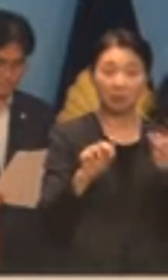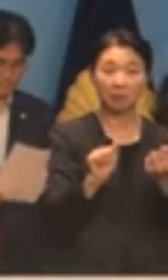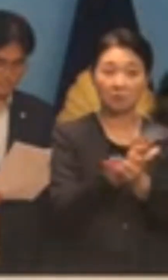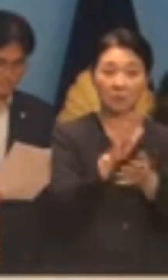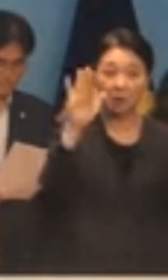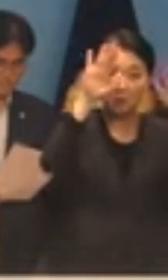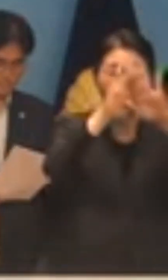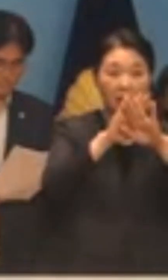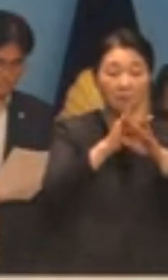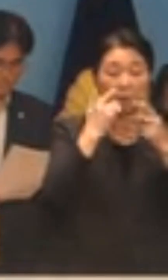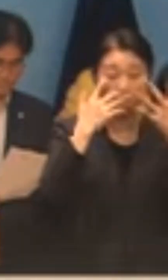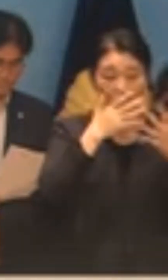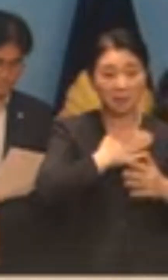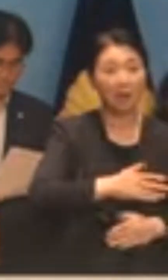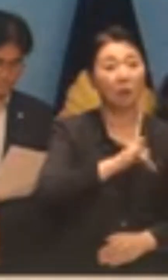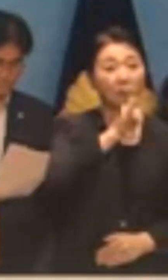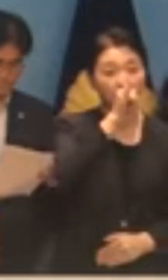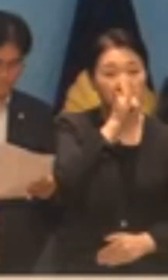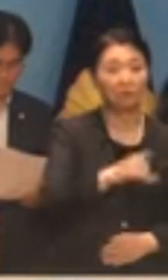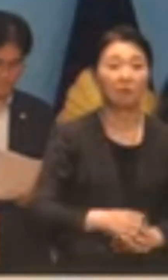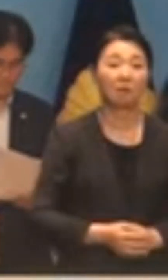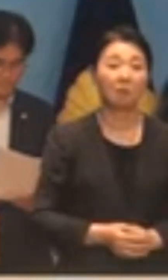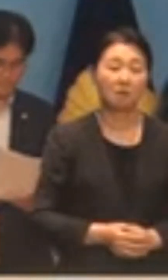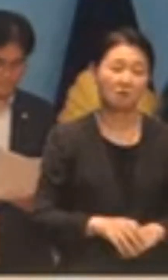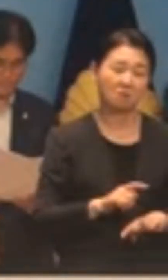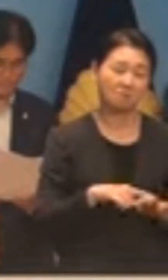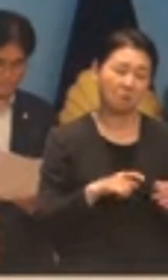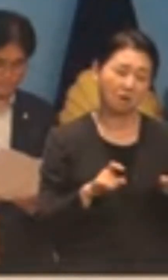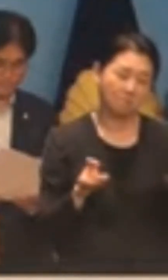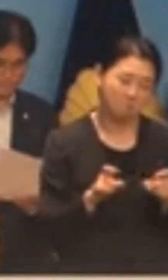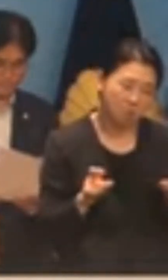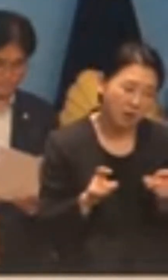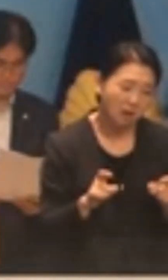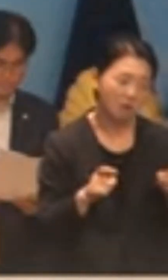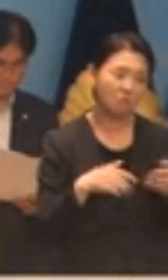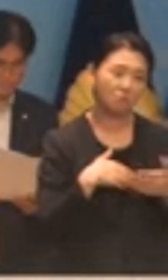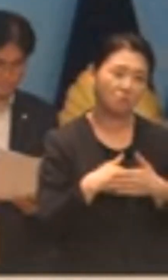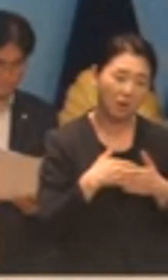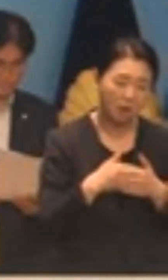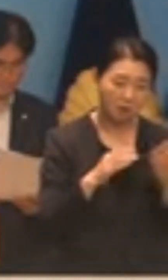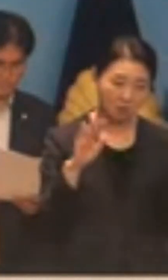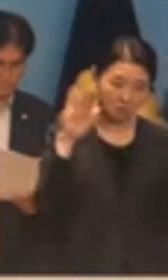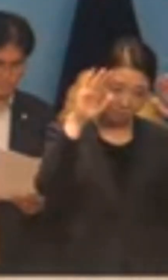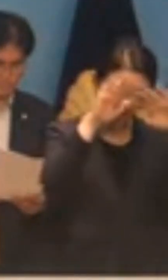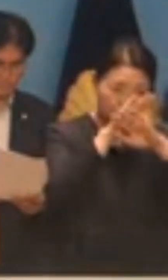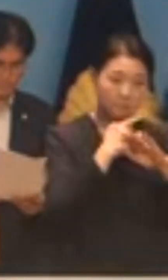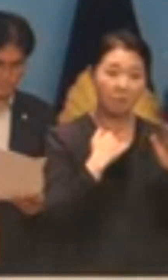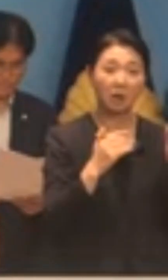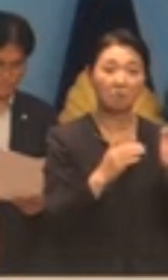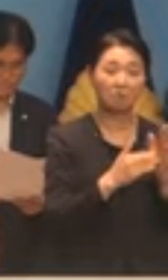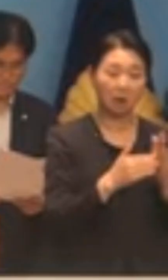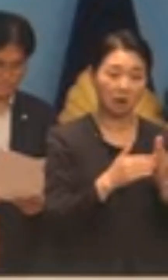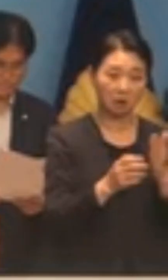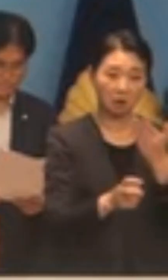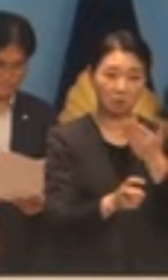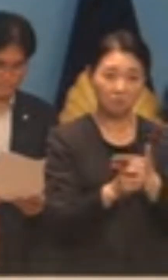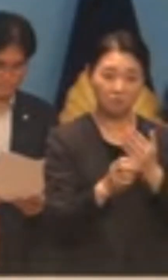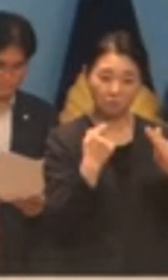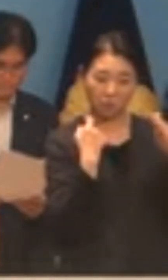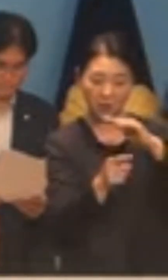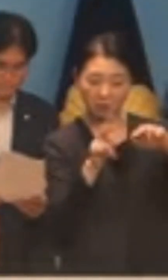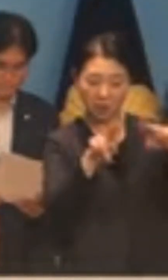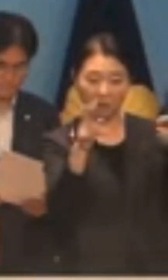분명히 기억합니다. 너무나 떨리고 두려운 밤이었습니다. 불법계엄 해제를